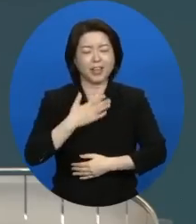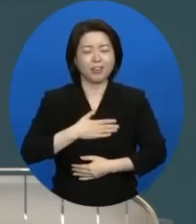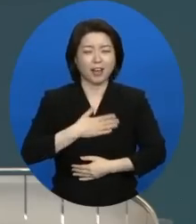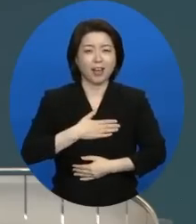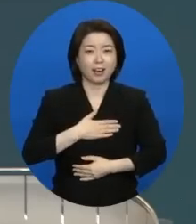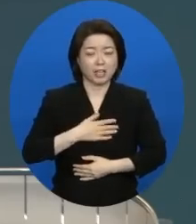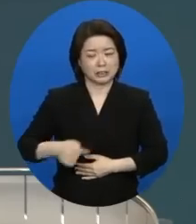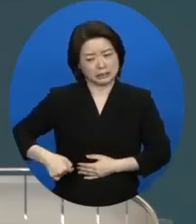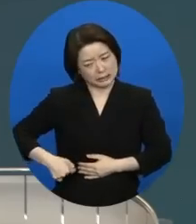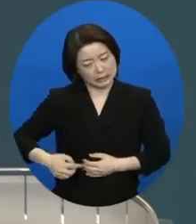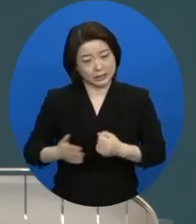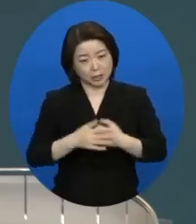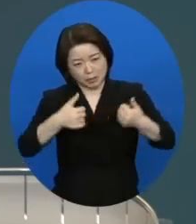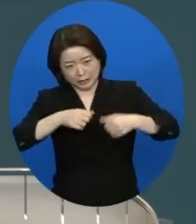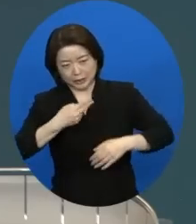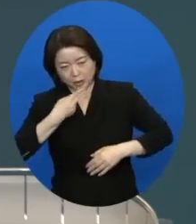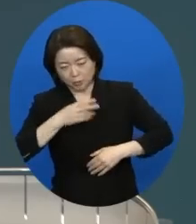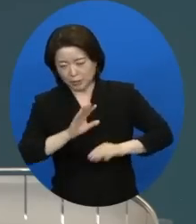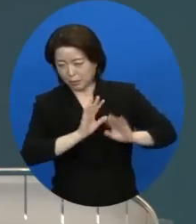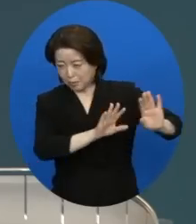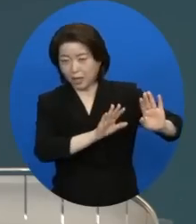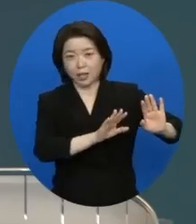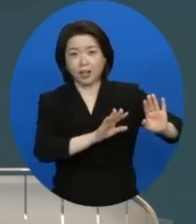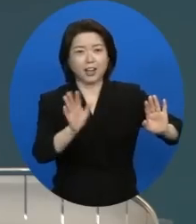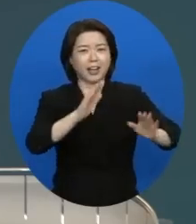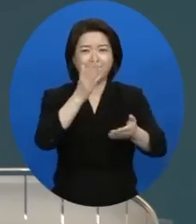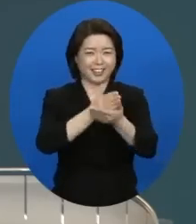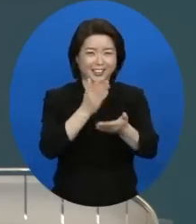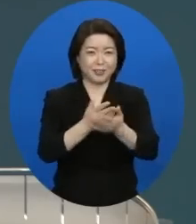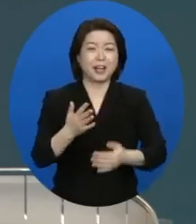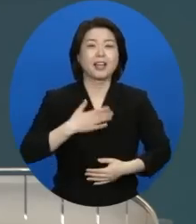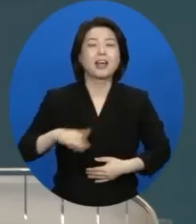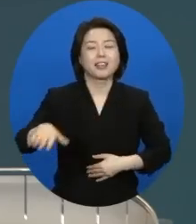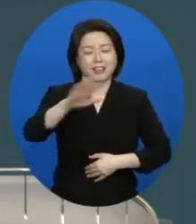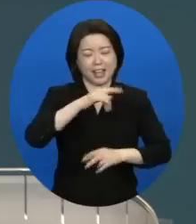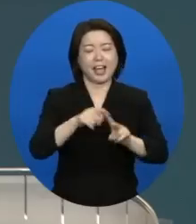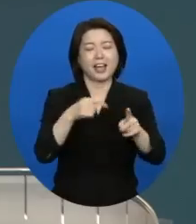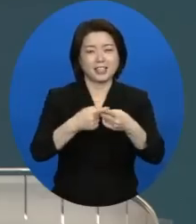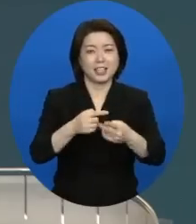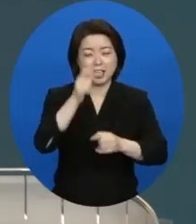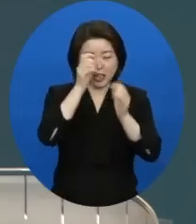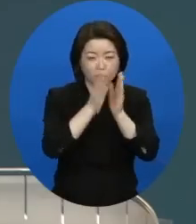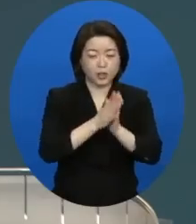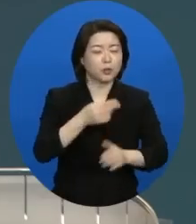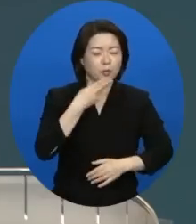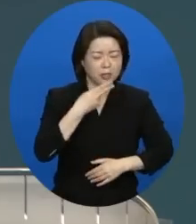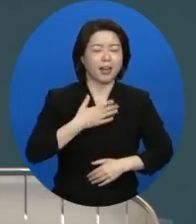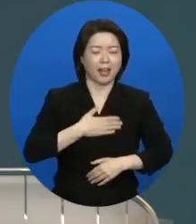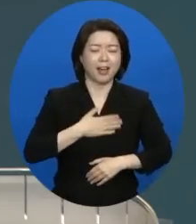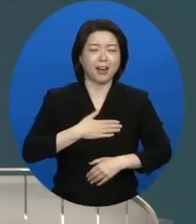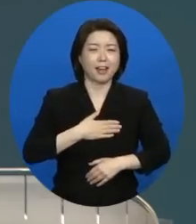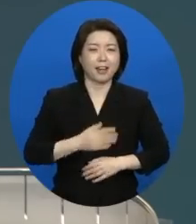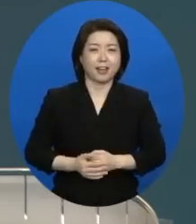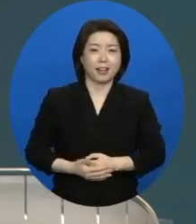꺼려서 인사도 안 하시고 이러실 필요는 없어요. 제가 다 이해해요. 기도 안 하신 것도.